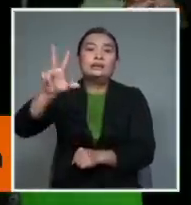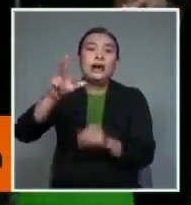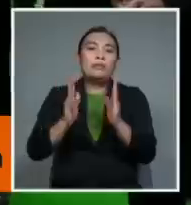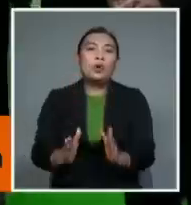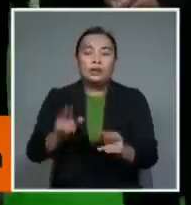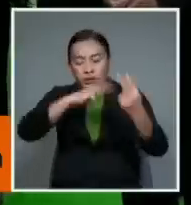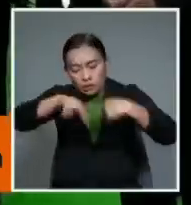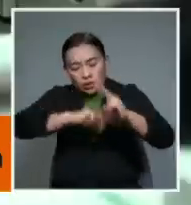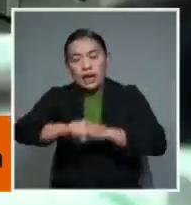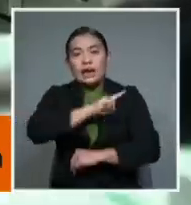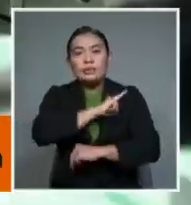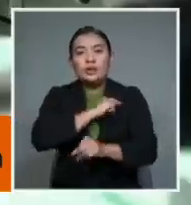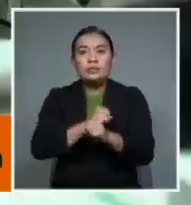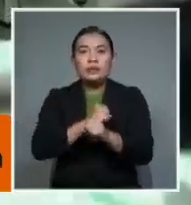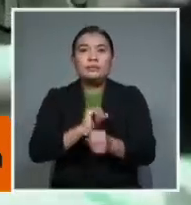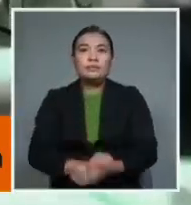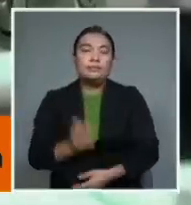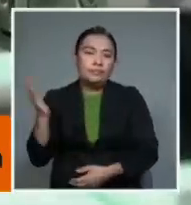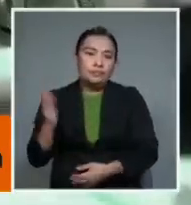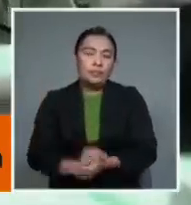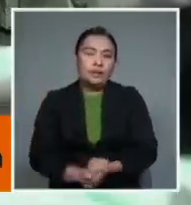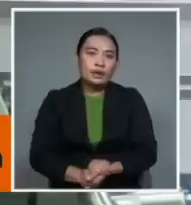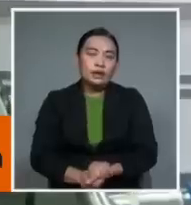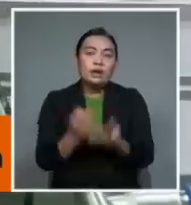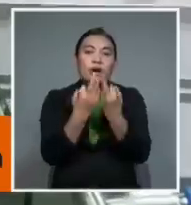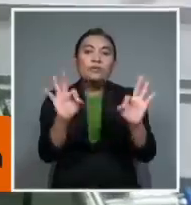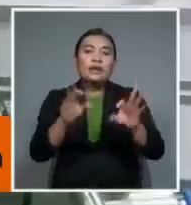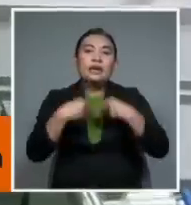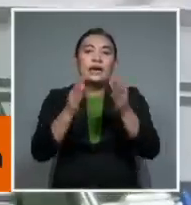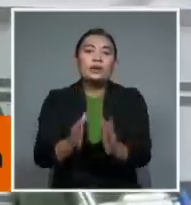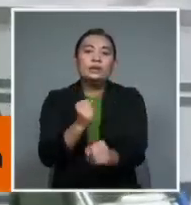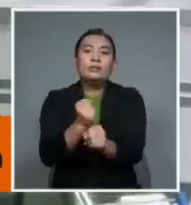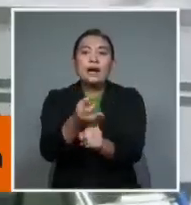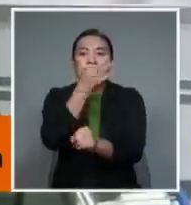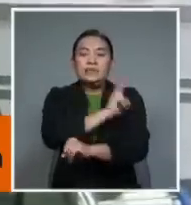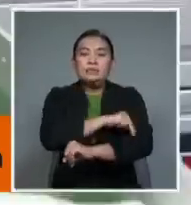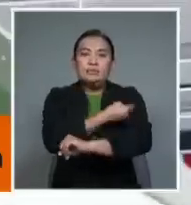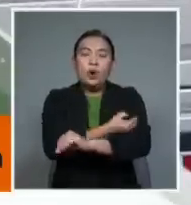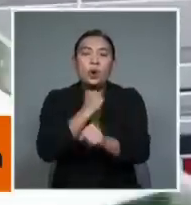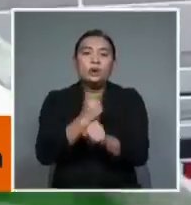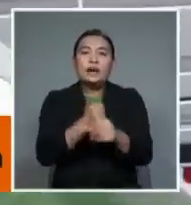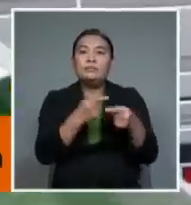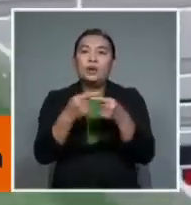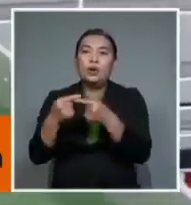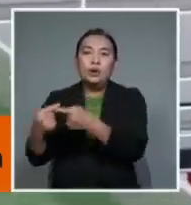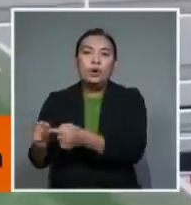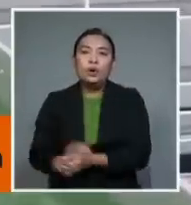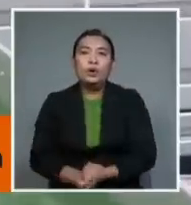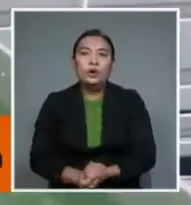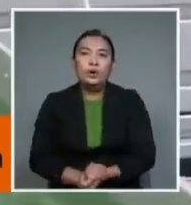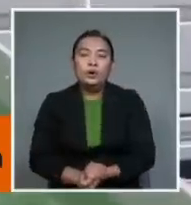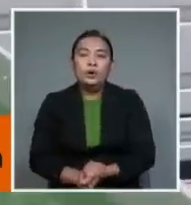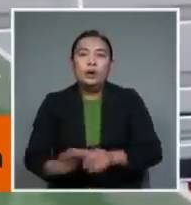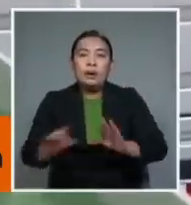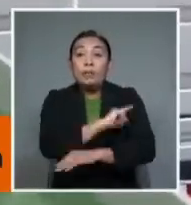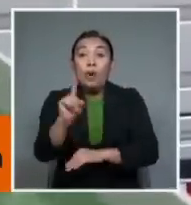มโรงงานหน้ากากอนามัย CP ฟรีเพื่อบุคลากรทางการแพทย์จะเดินหน้าการผลิตอย่างต่อเนื่องโดยมีกำลังการผลิตประมาณ